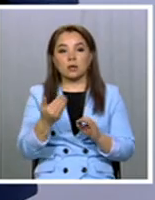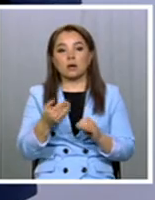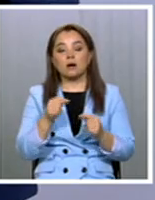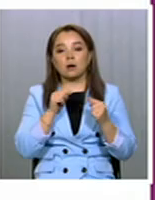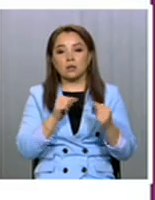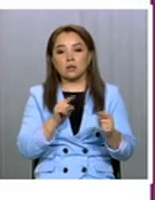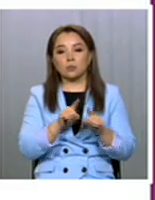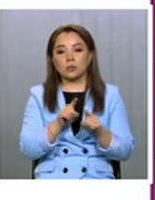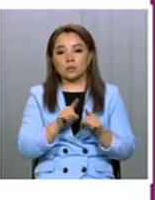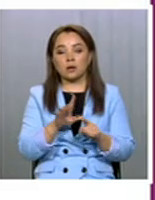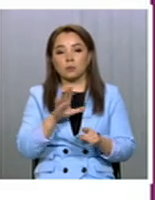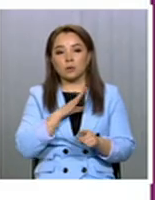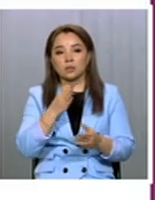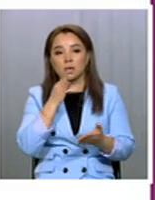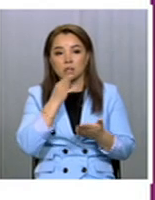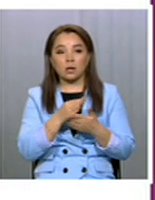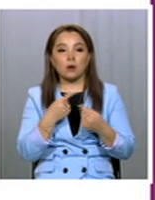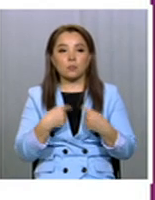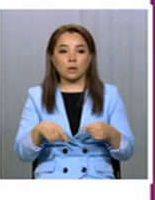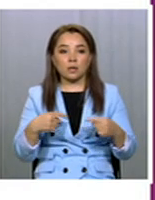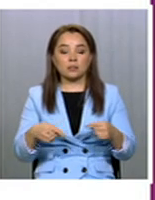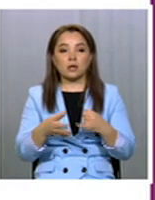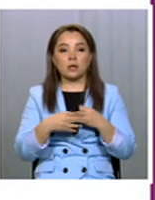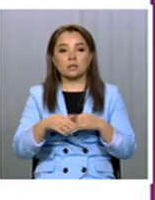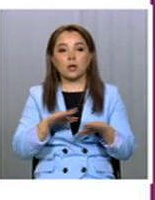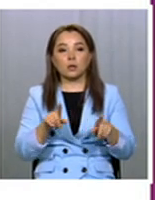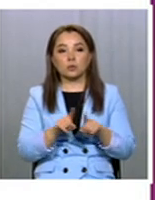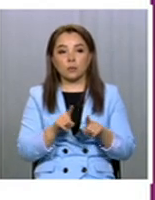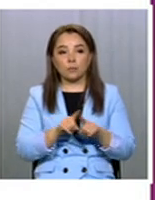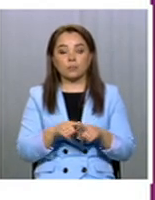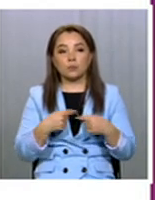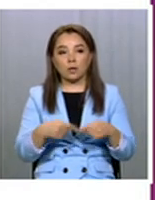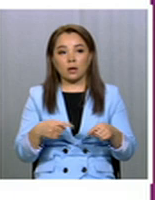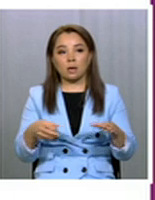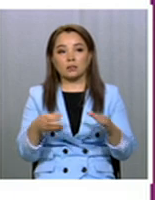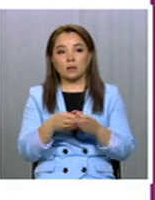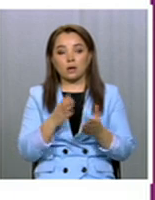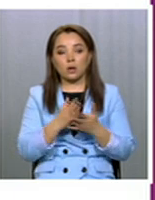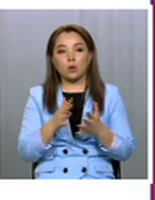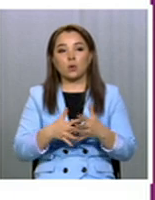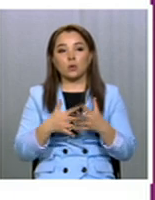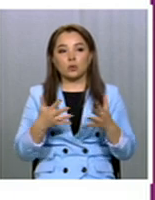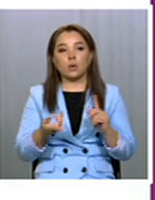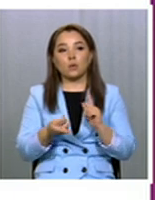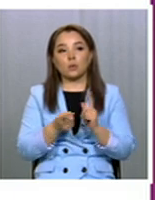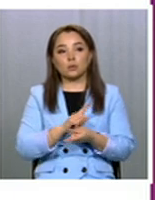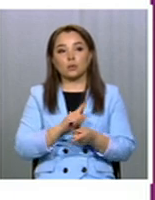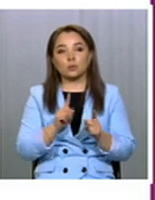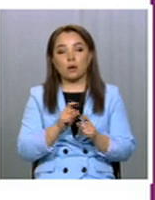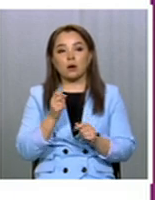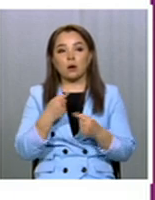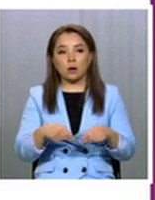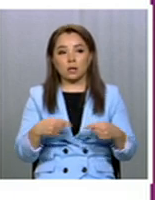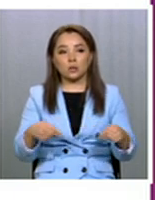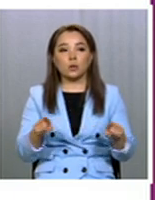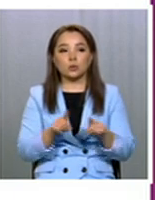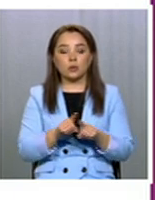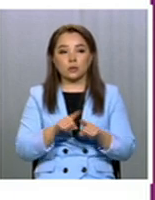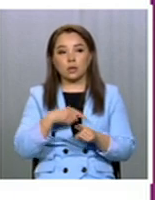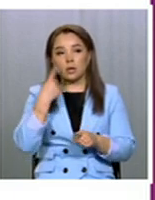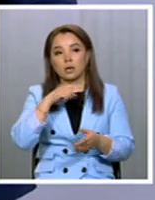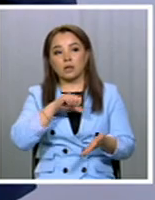қарама-қайшылықты болды. Басқа салалар сияқты бұндан да үлкен өзгерістер мен әртүрлі